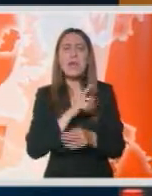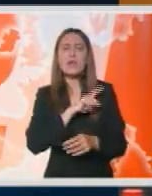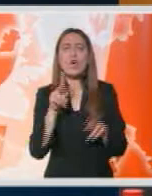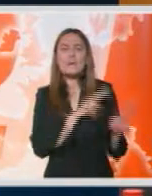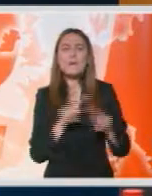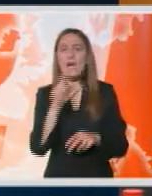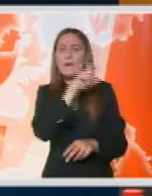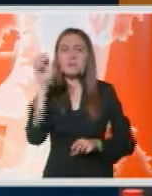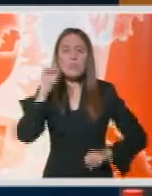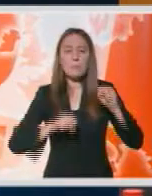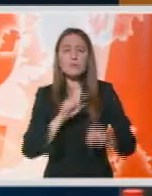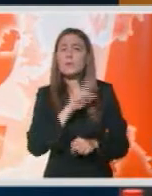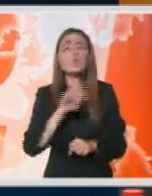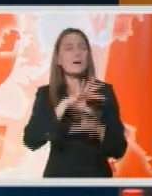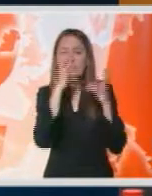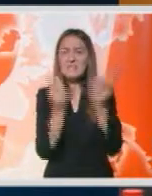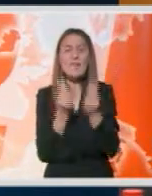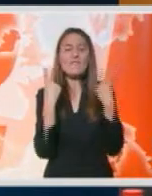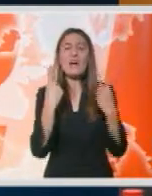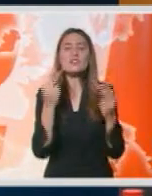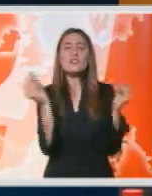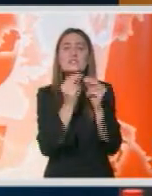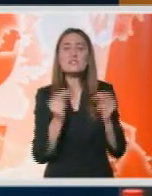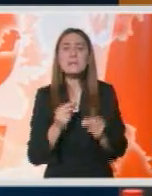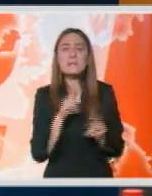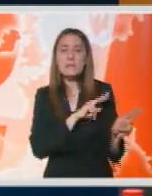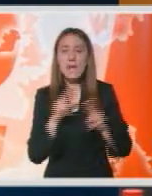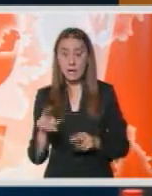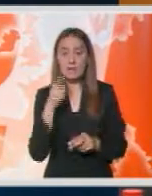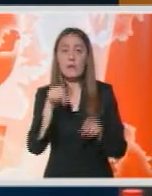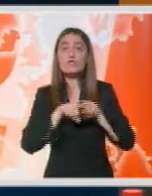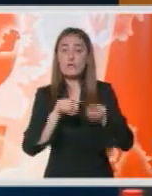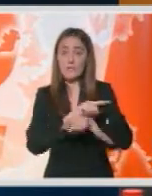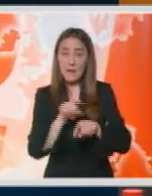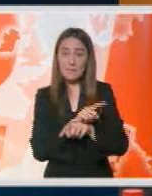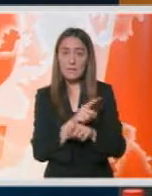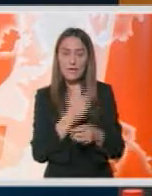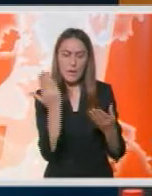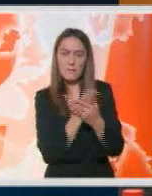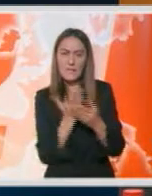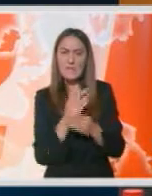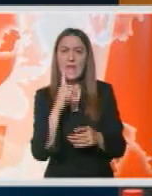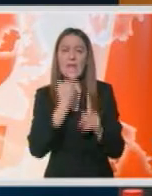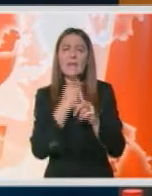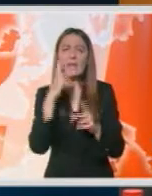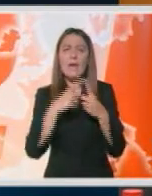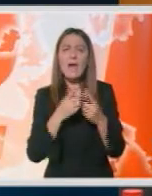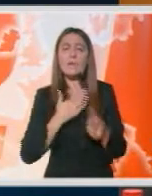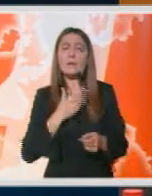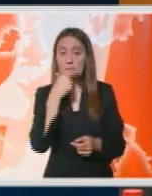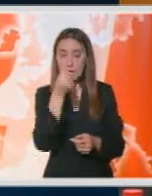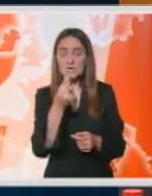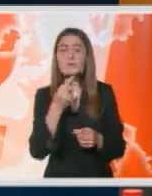o krivičnom postupku do svih važnih sistemskih zakona, tako da je istovremeno sa bazom AKI-a na našim jezicima vrlo